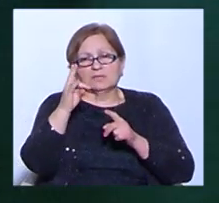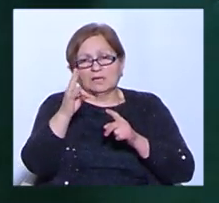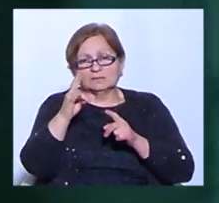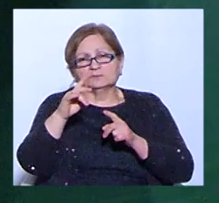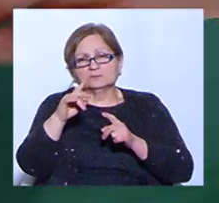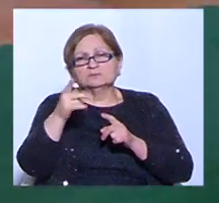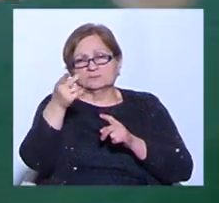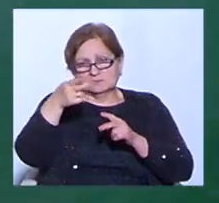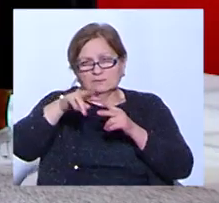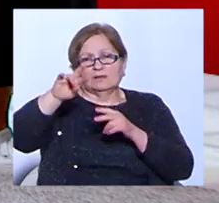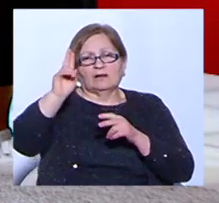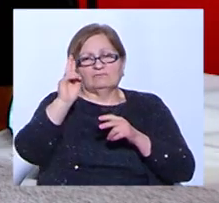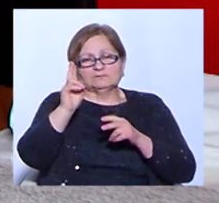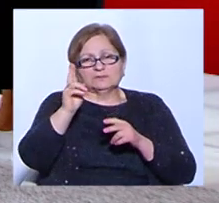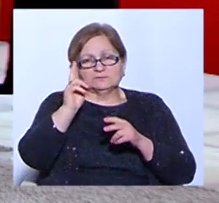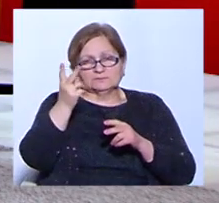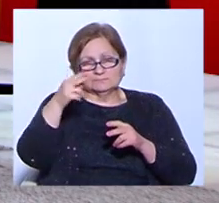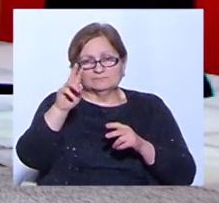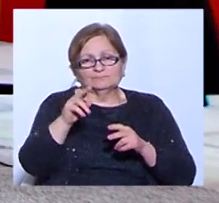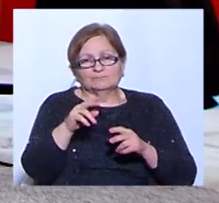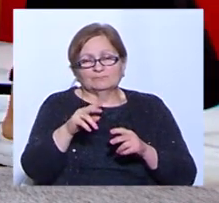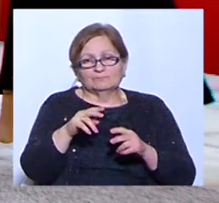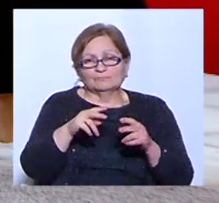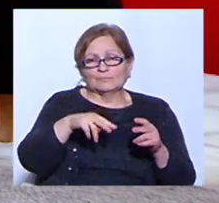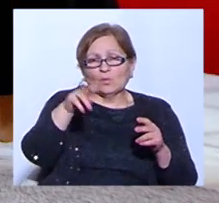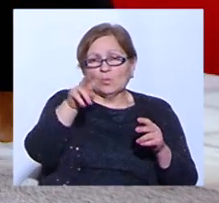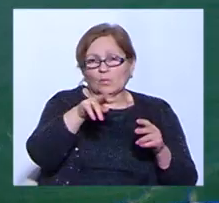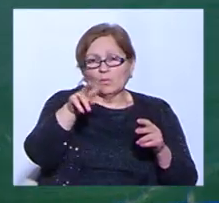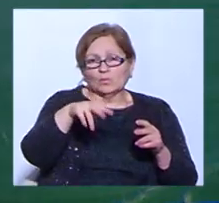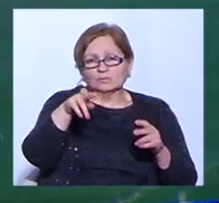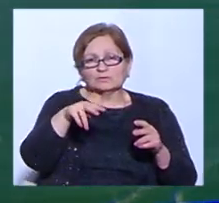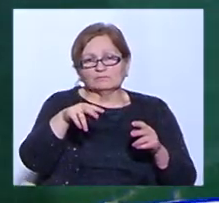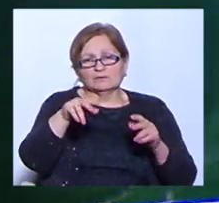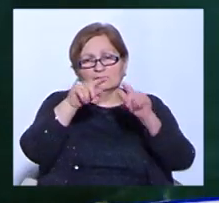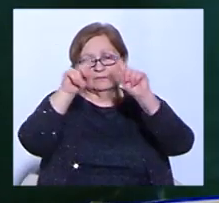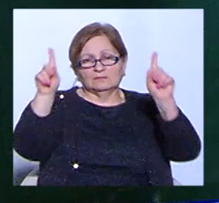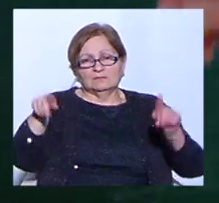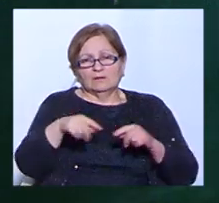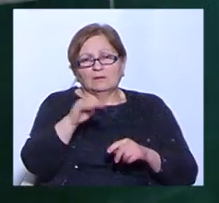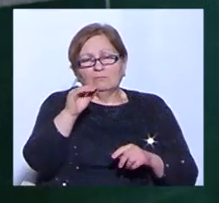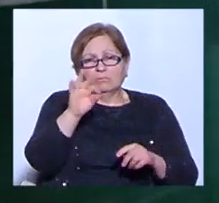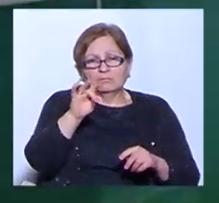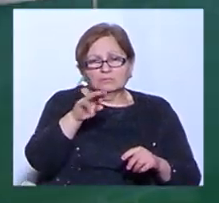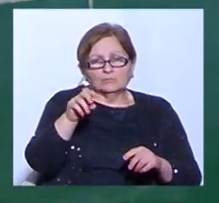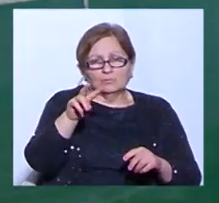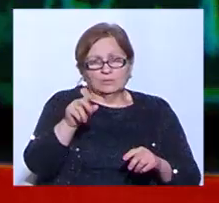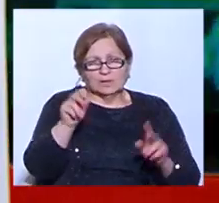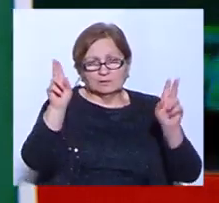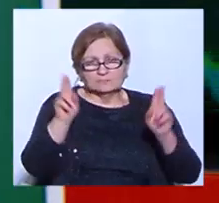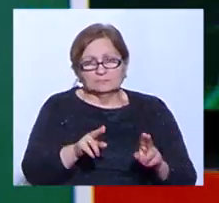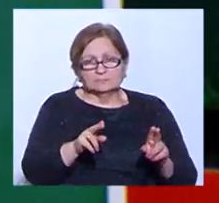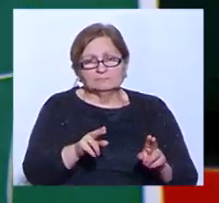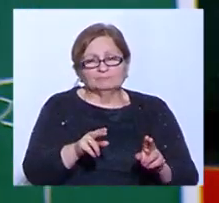კვადრატი. ანუ ორივე კანონ ფორმულა აღწევს ფიჭაში